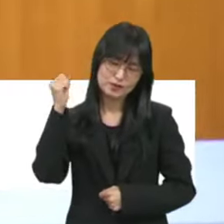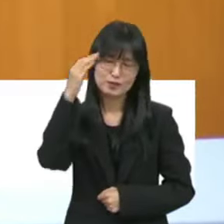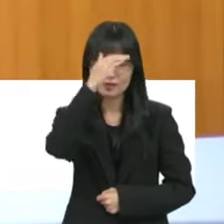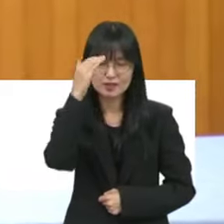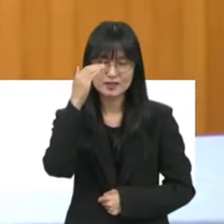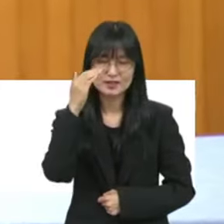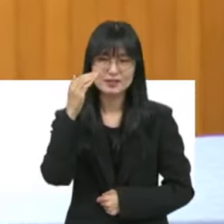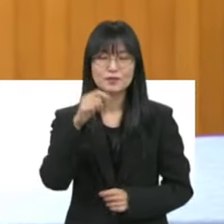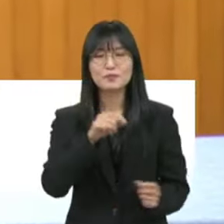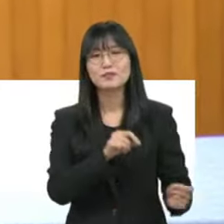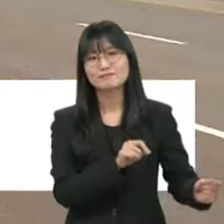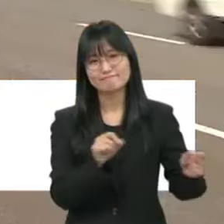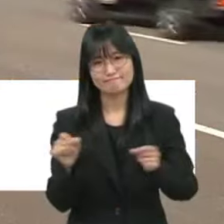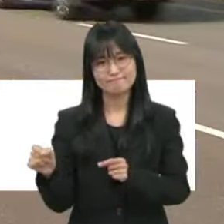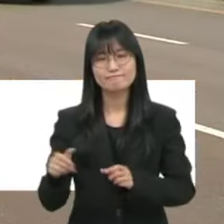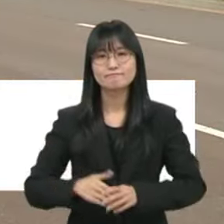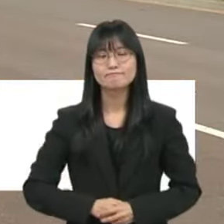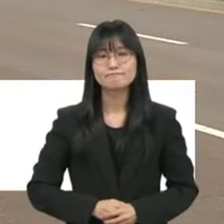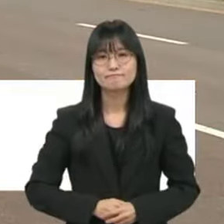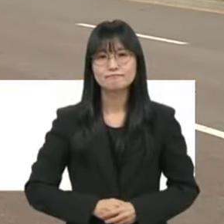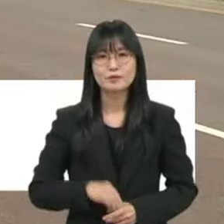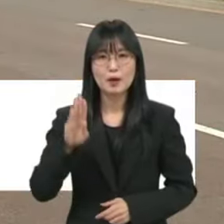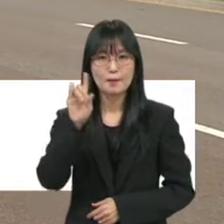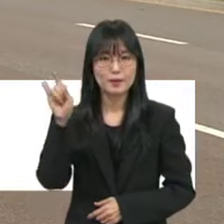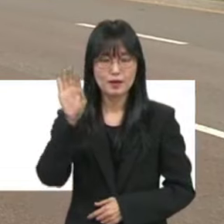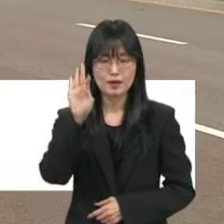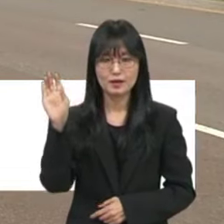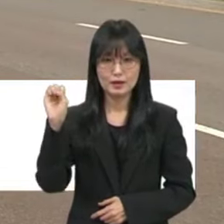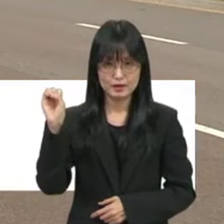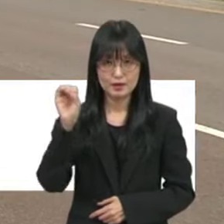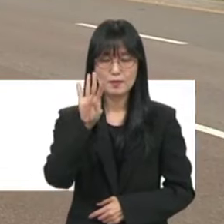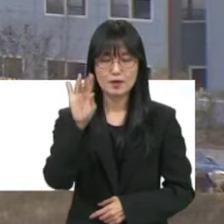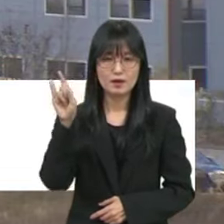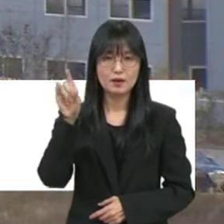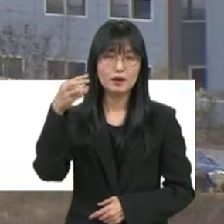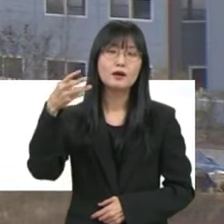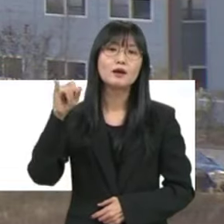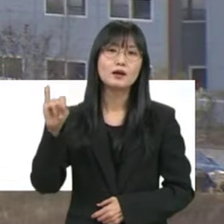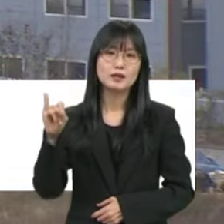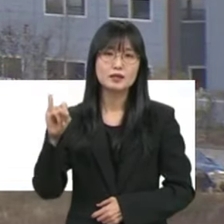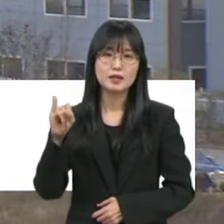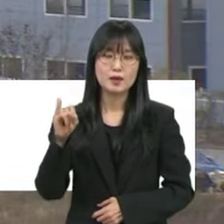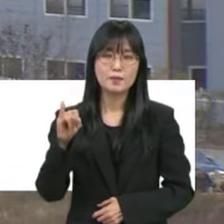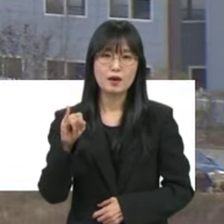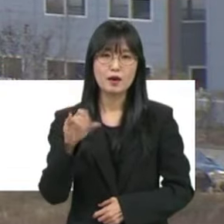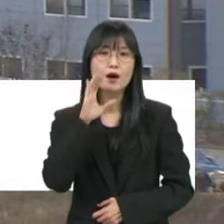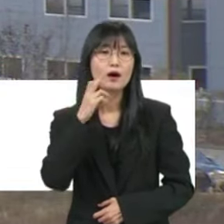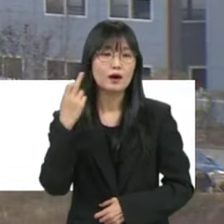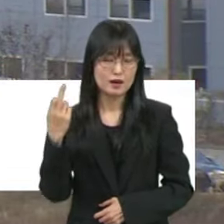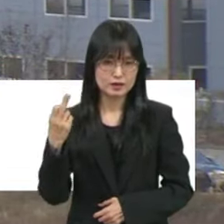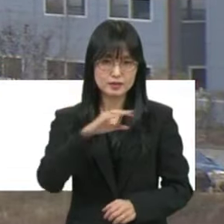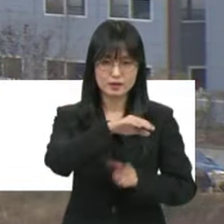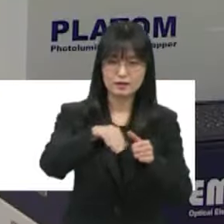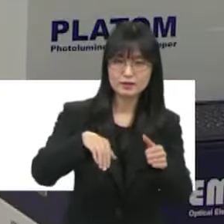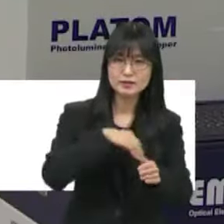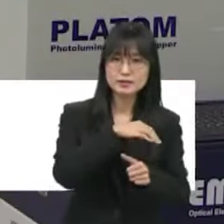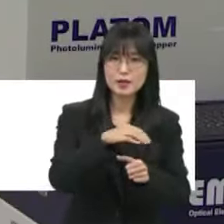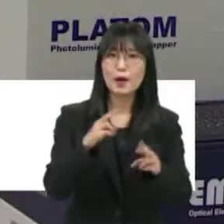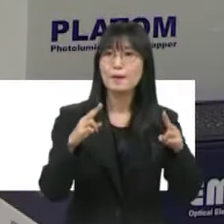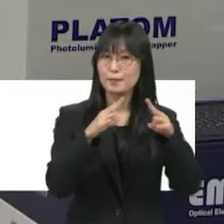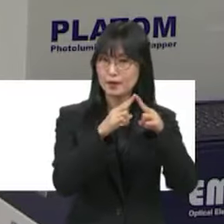무기한 연기됐습니다 베이 빌리는 경기 남부권과 충남 북부권을 아우르는 때를